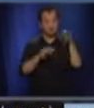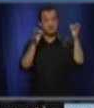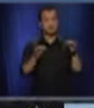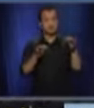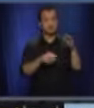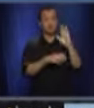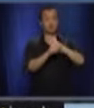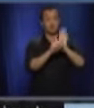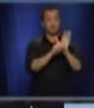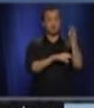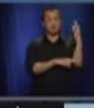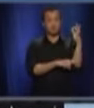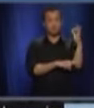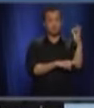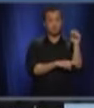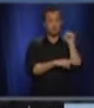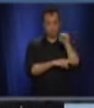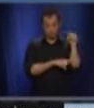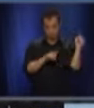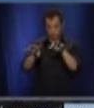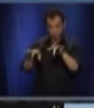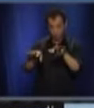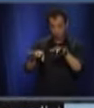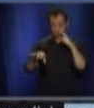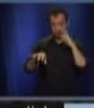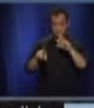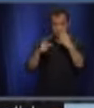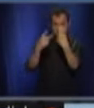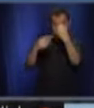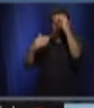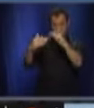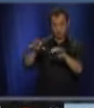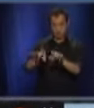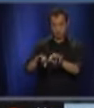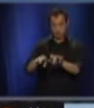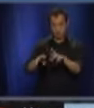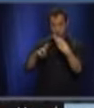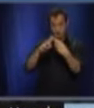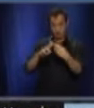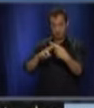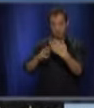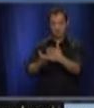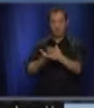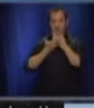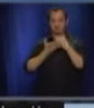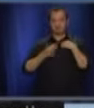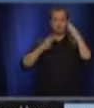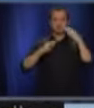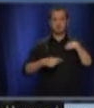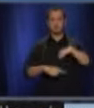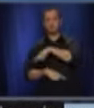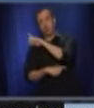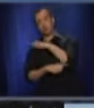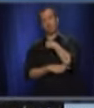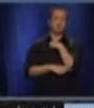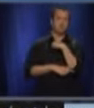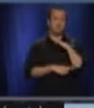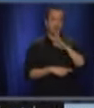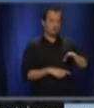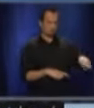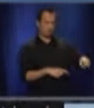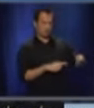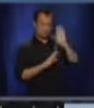québec.ca/décision-COVID-19, vous allez trouver ce questionnaire-là, et ça vous aide non seulement à voir si votre enfant a les symptômes, mais ça vous aide aussi à